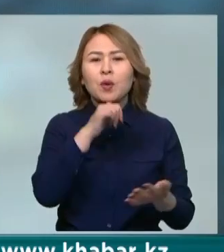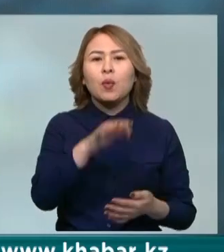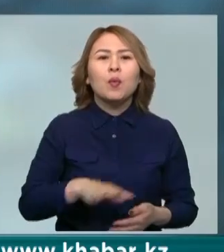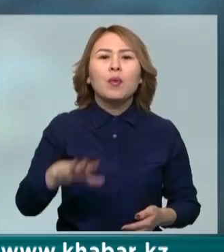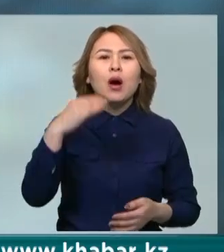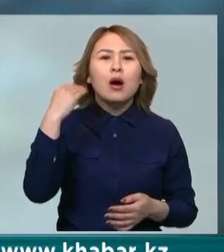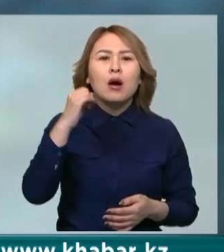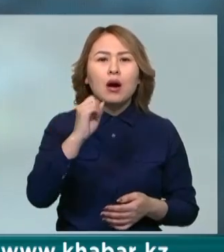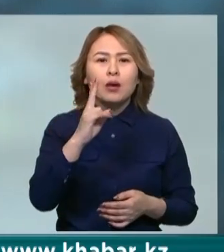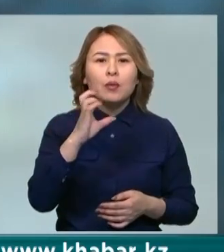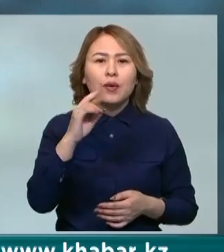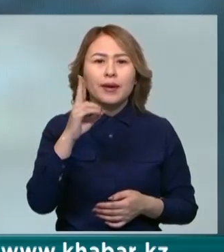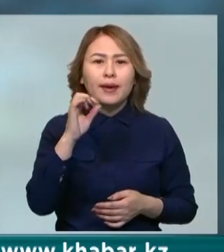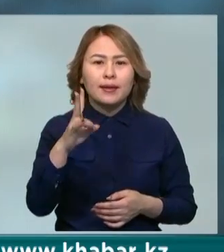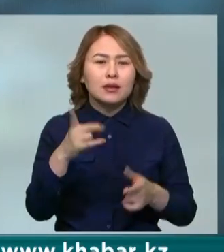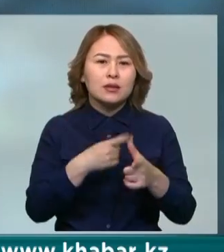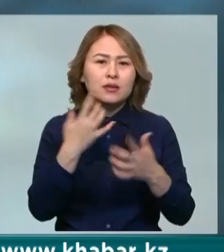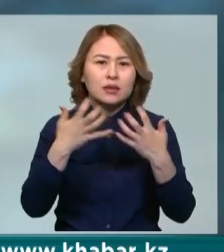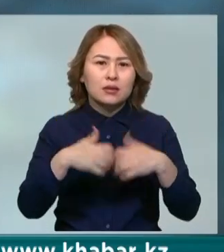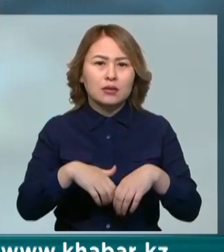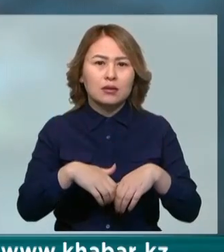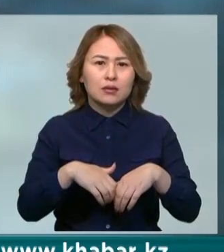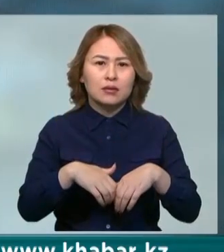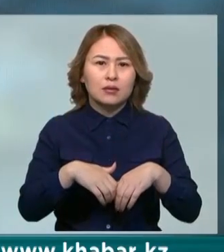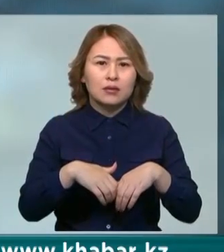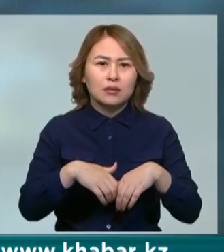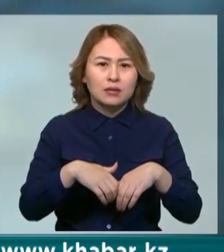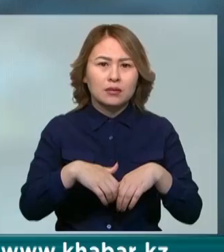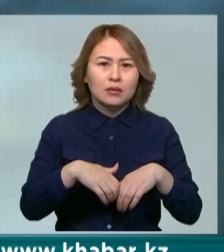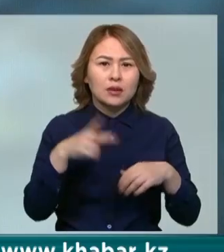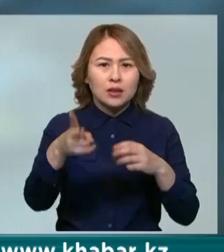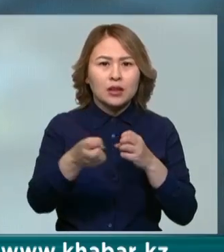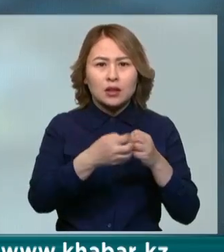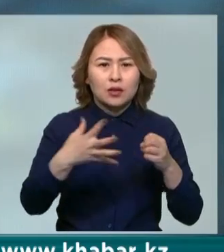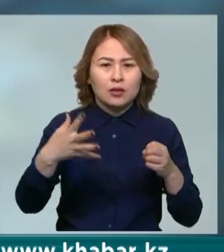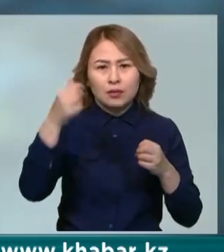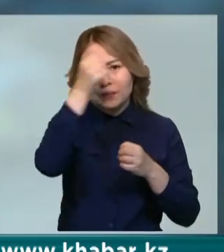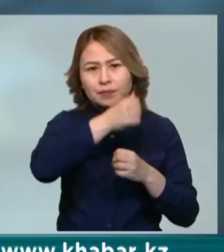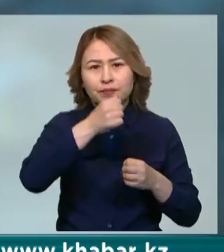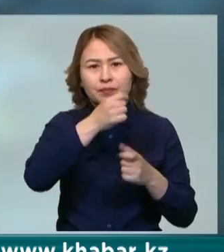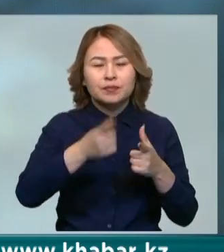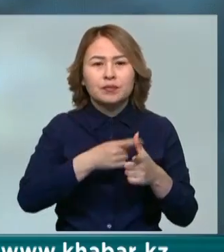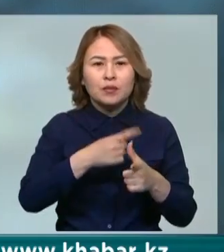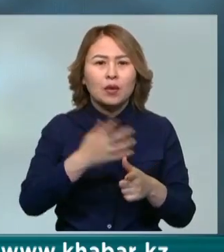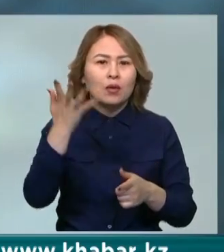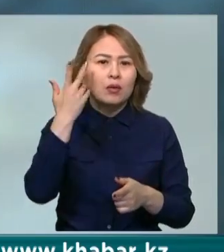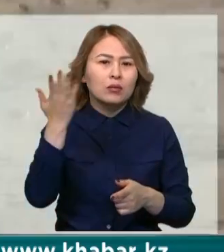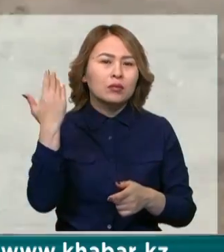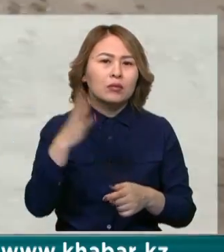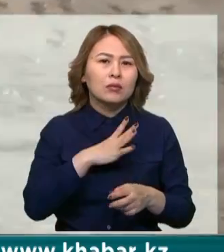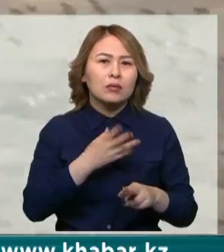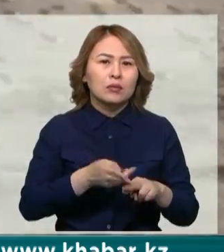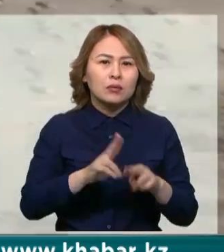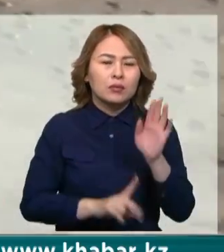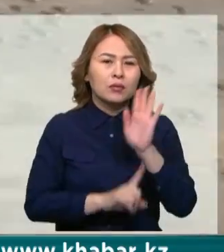Қостанай облысында ақбөкендердің саны көбейіп келеді. 2015 жылы қынадай қырылу оқиғасынан кейін